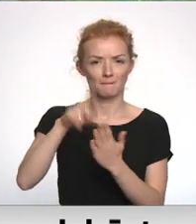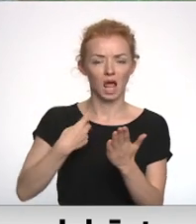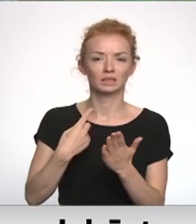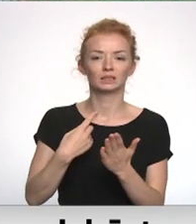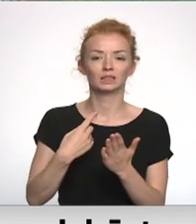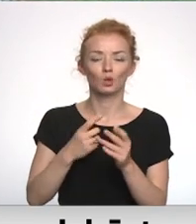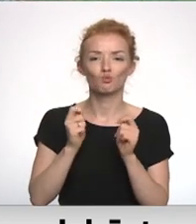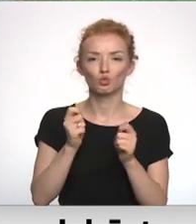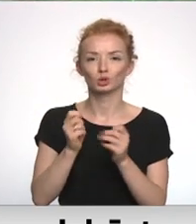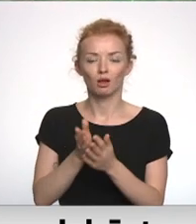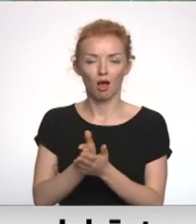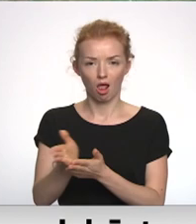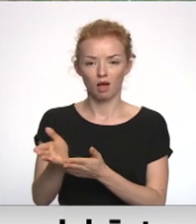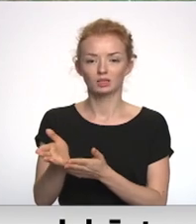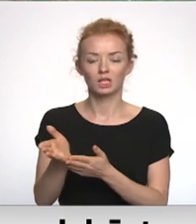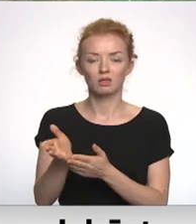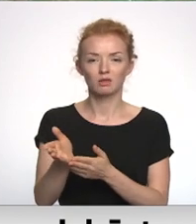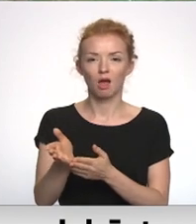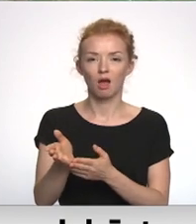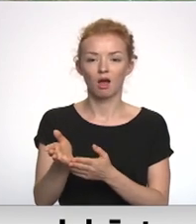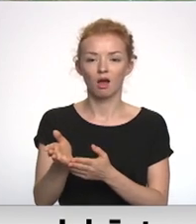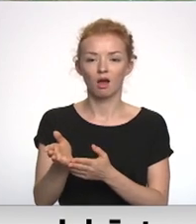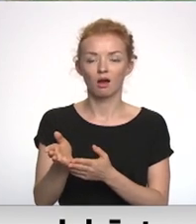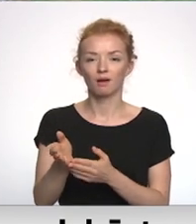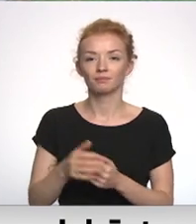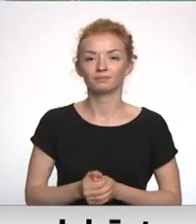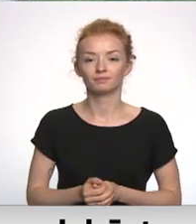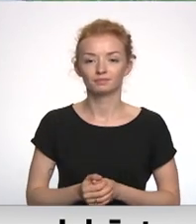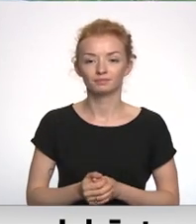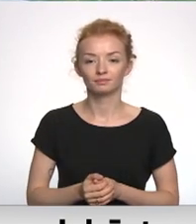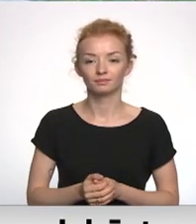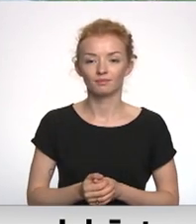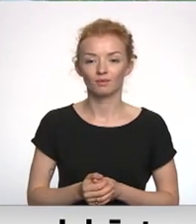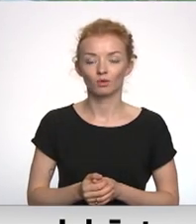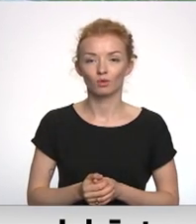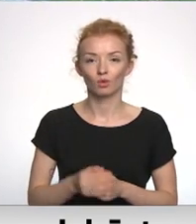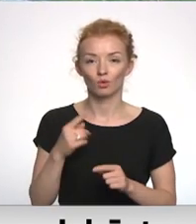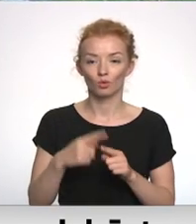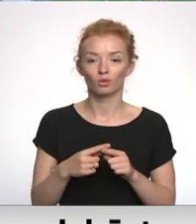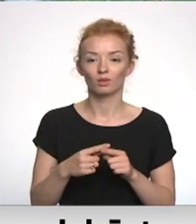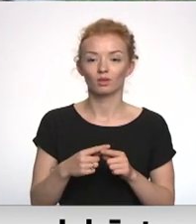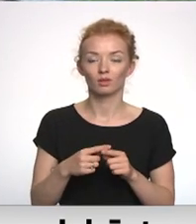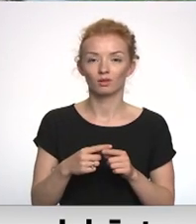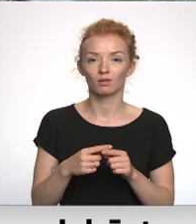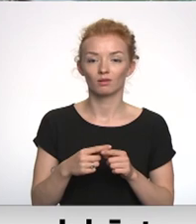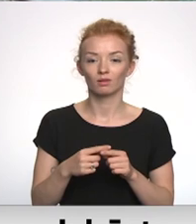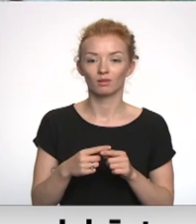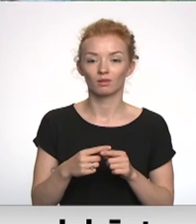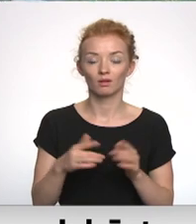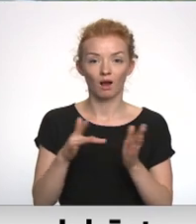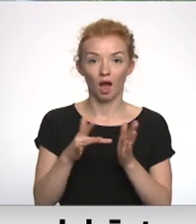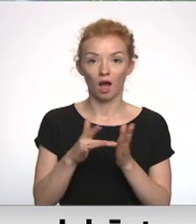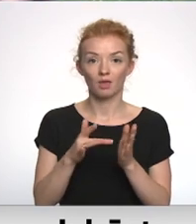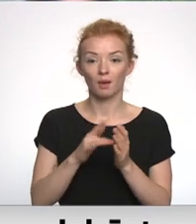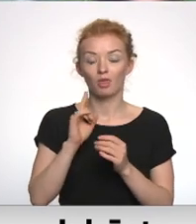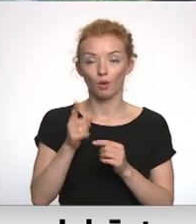taisni muzikālā ziņā ļoti prasīgs, ne tik daudz tajā diriģēšanas tehnikā, bet taisni muzikālā ziņā, kādam jābūt